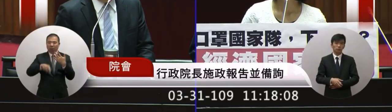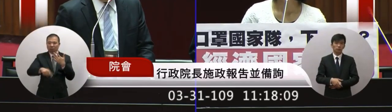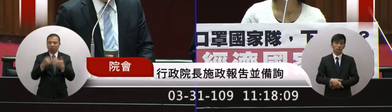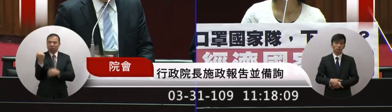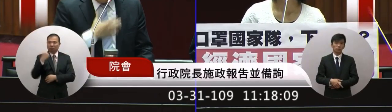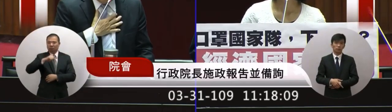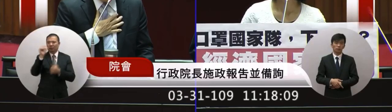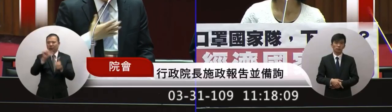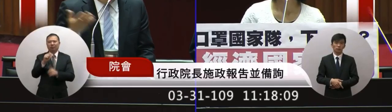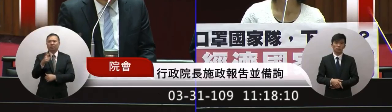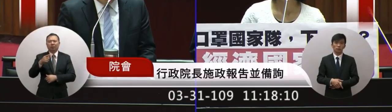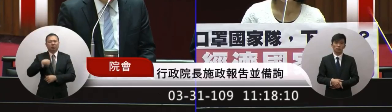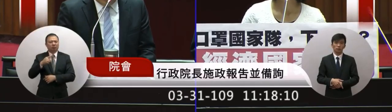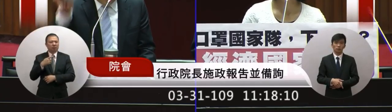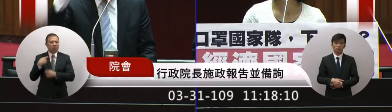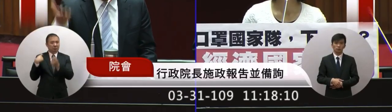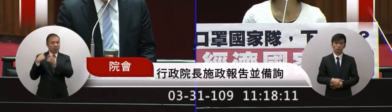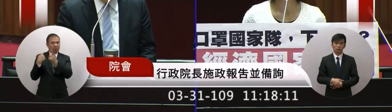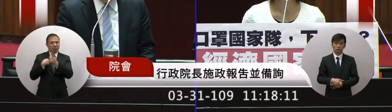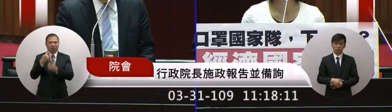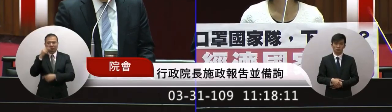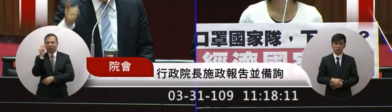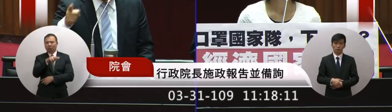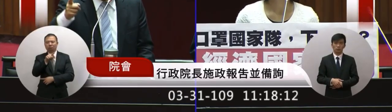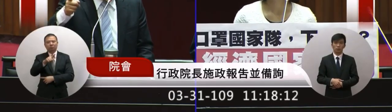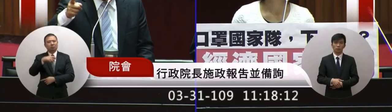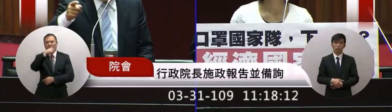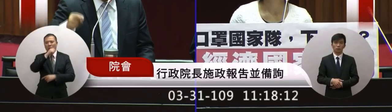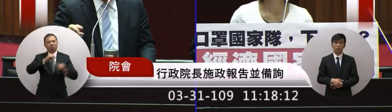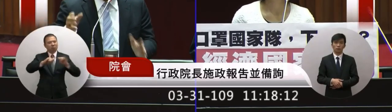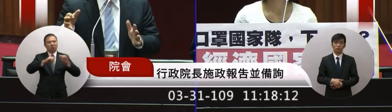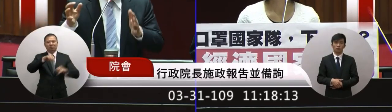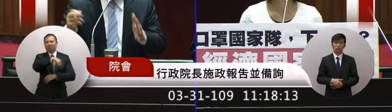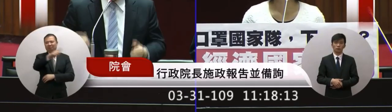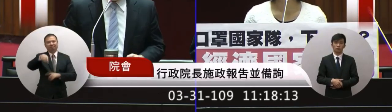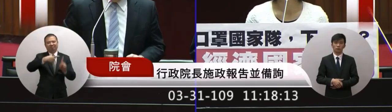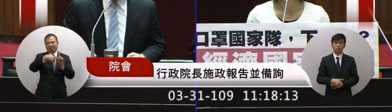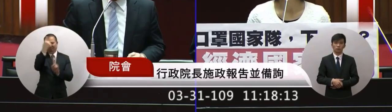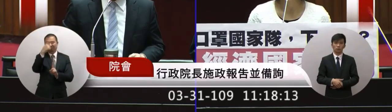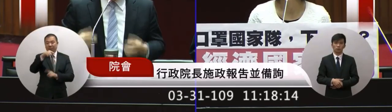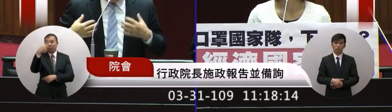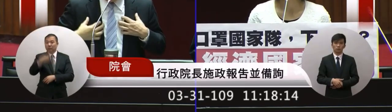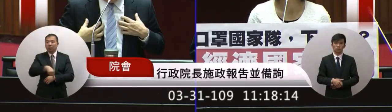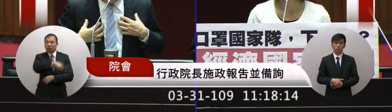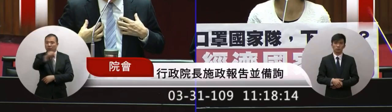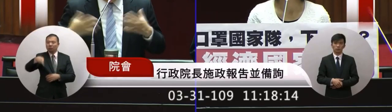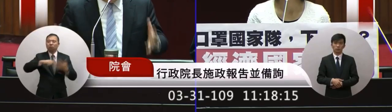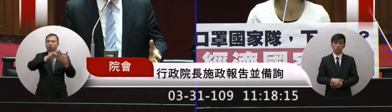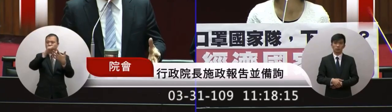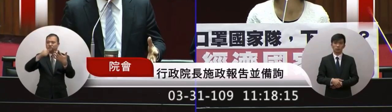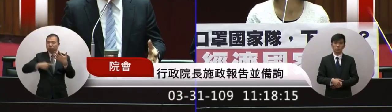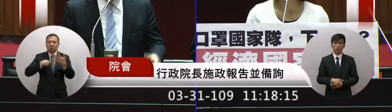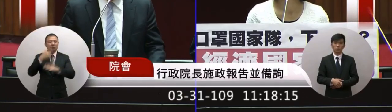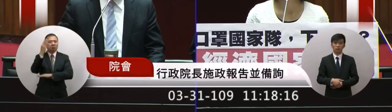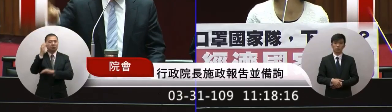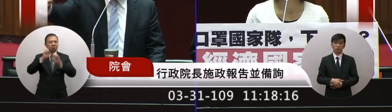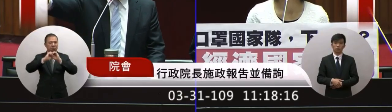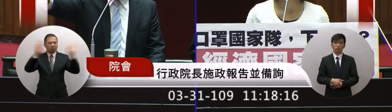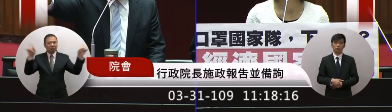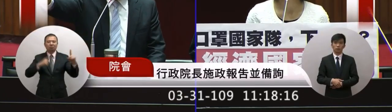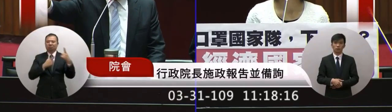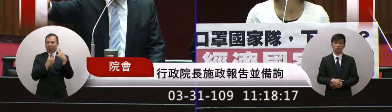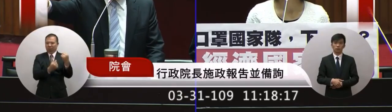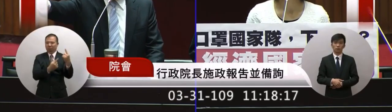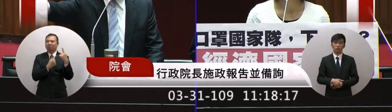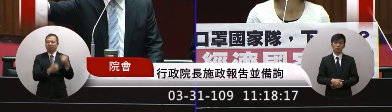段期间以来，我们发觉台湾人很有水准，而且大家都叫薄来，大家都知道应该这样做，甚